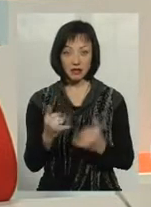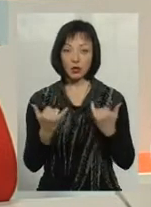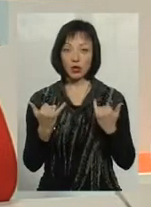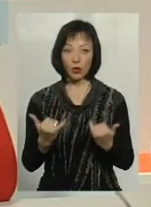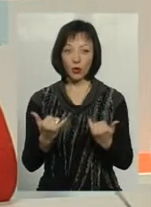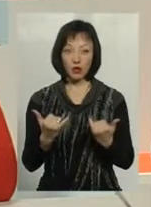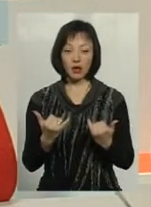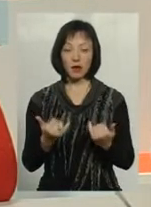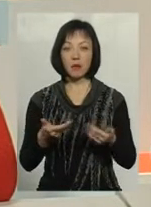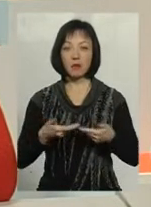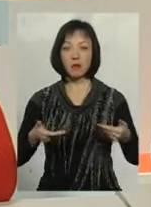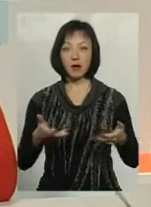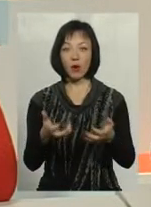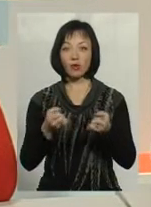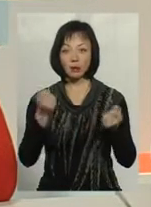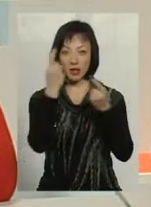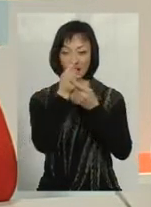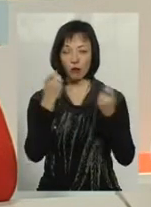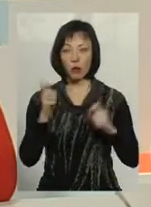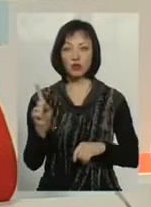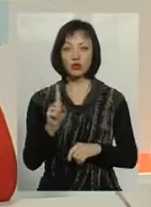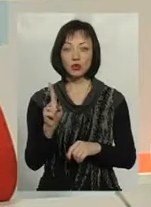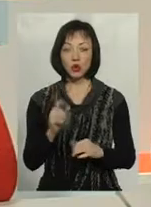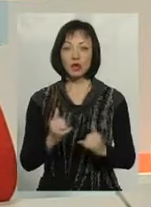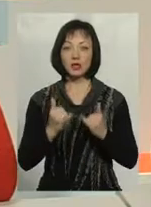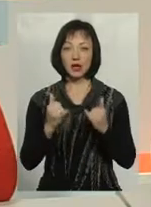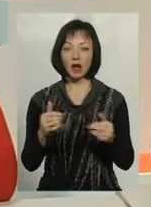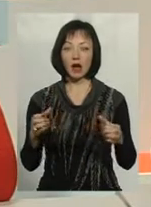якому закладена норма, що мінімальна зарплата має бути